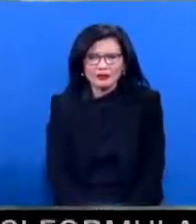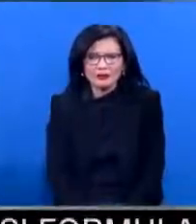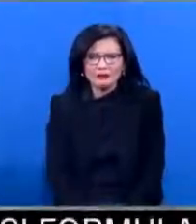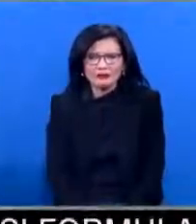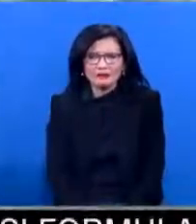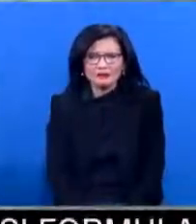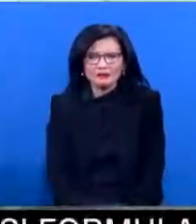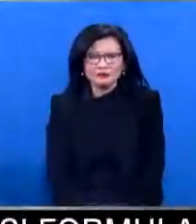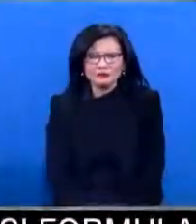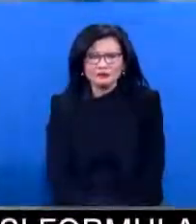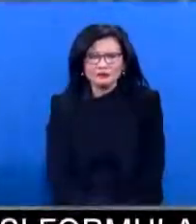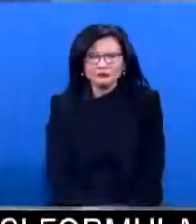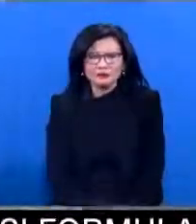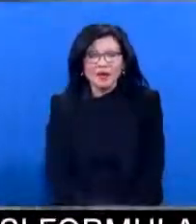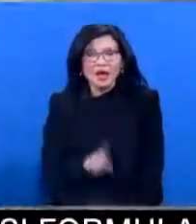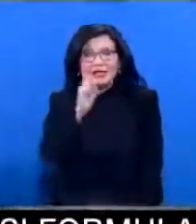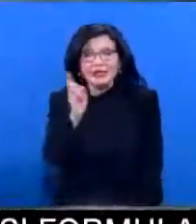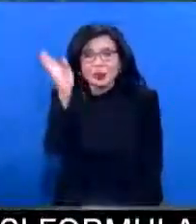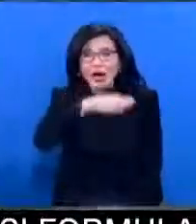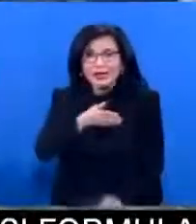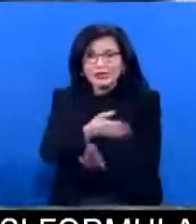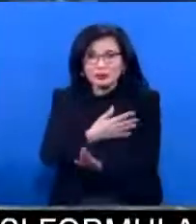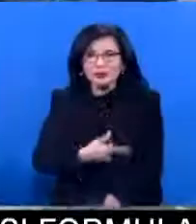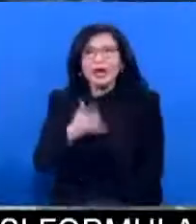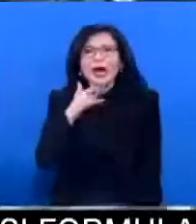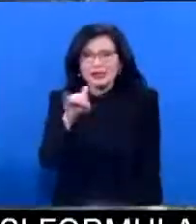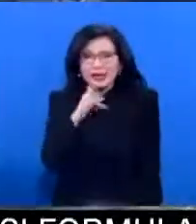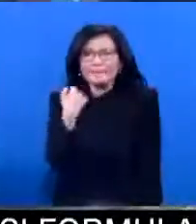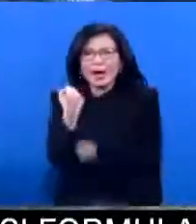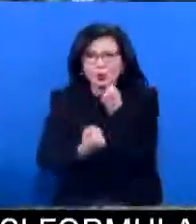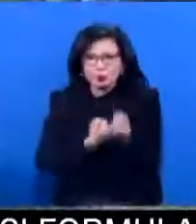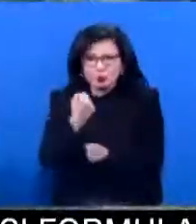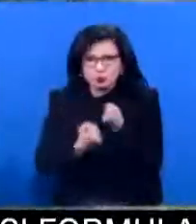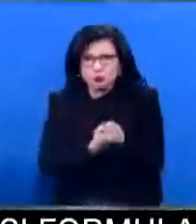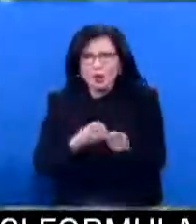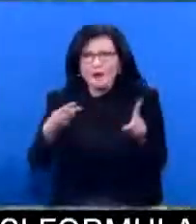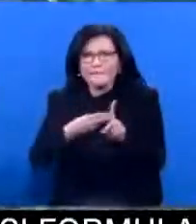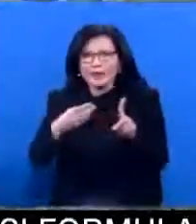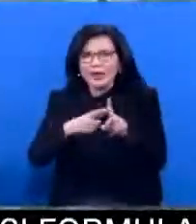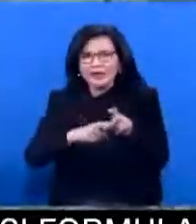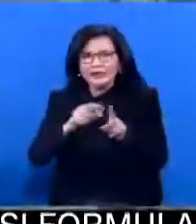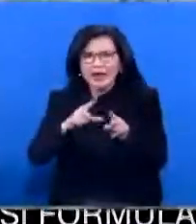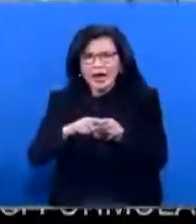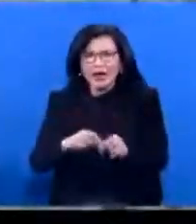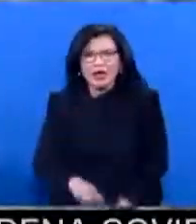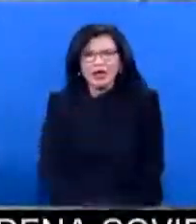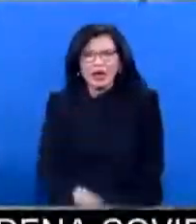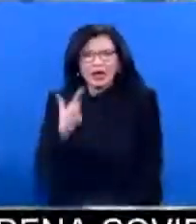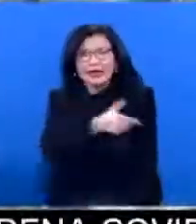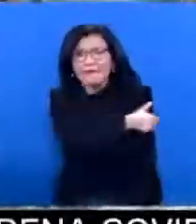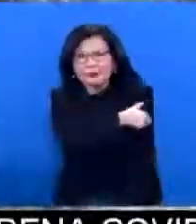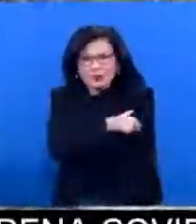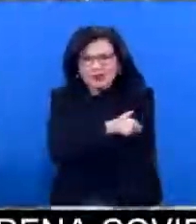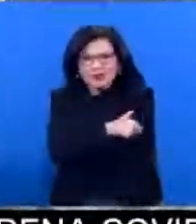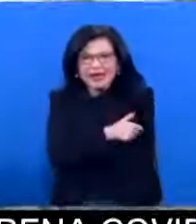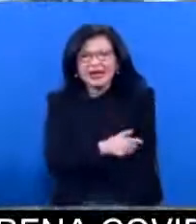habiskan. Sehari sebelumnya, kegiatan serupa juga dilakukan petugas BKSDA Jambi. Namun saat itu, petugas hanya berhasil